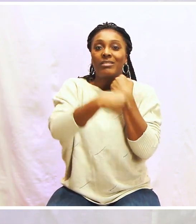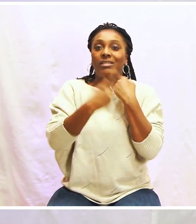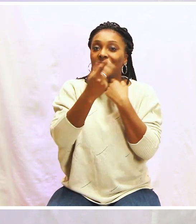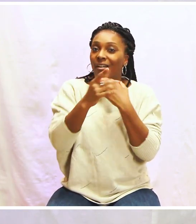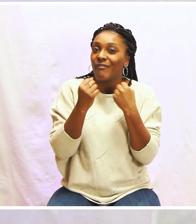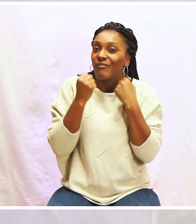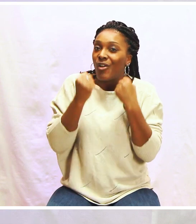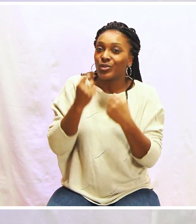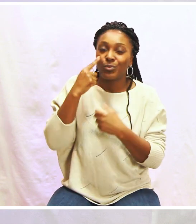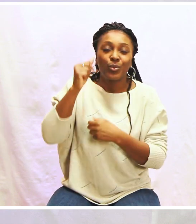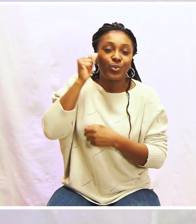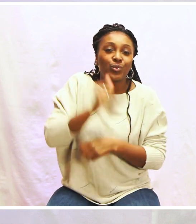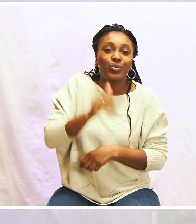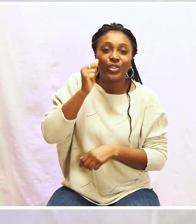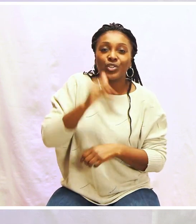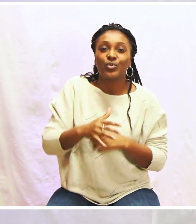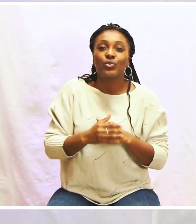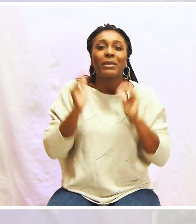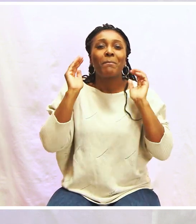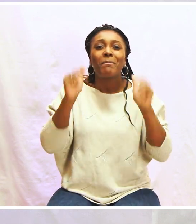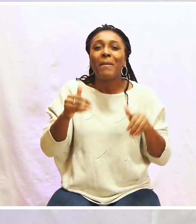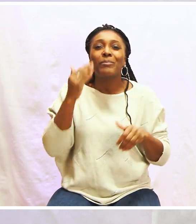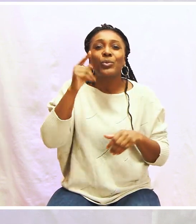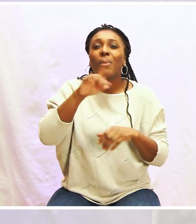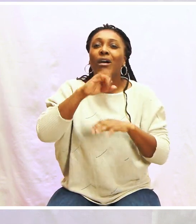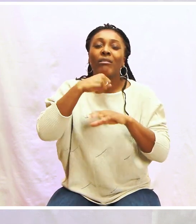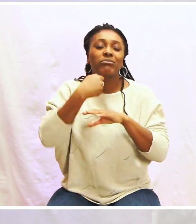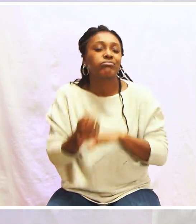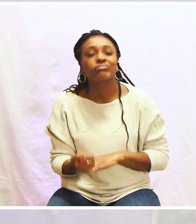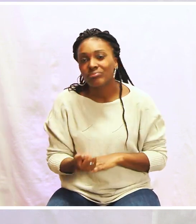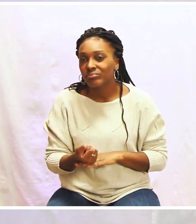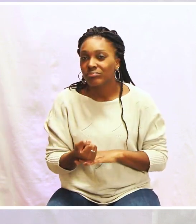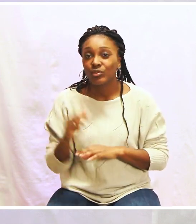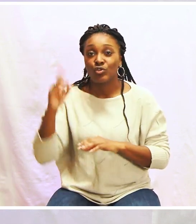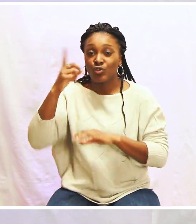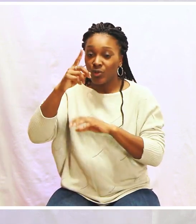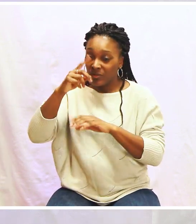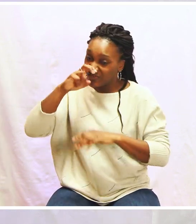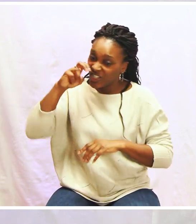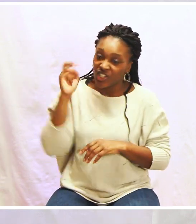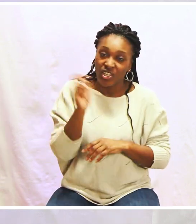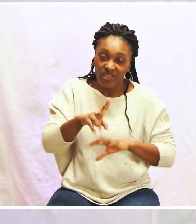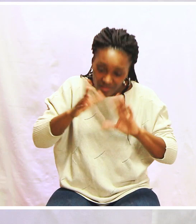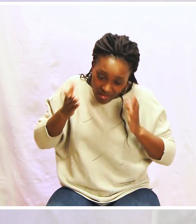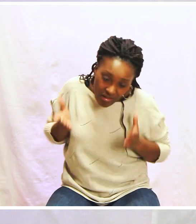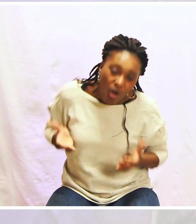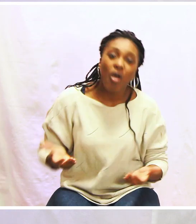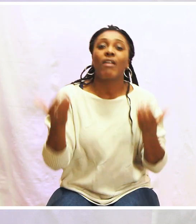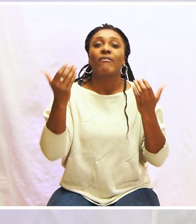Et même si tu t'écroulais là, il est celui qui vient à ton secours et qui te relève parce qu'il te garde.